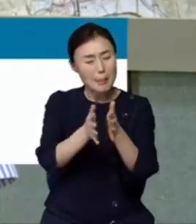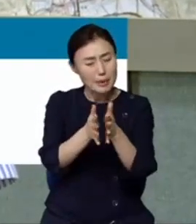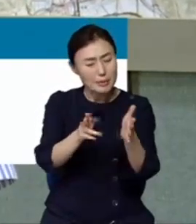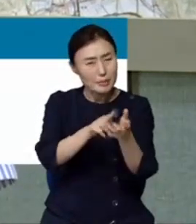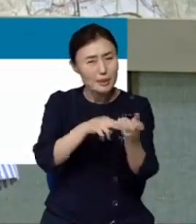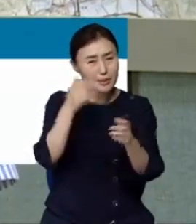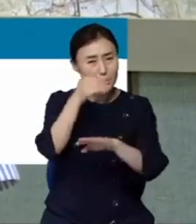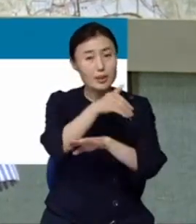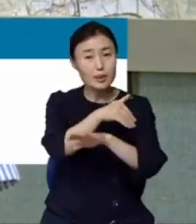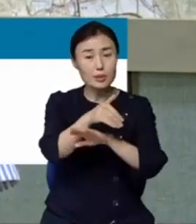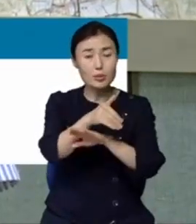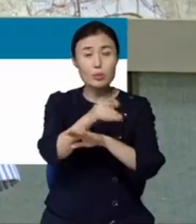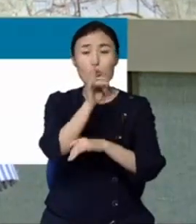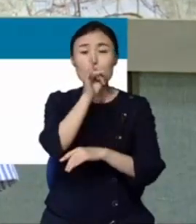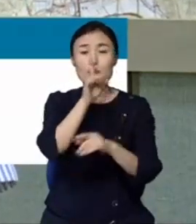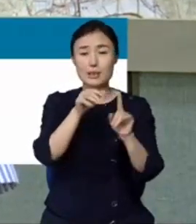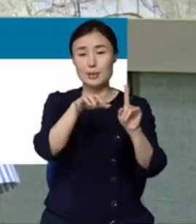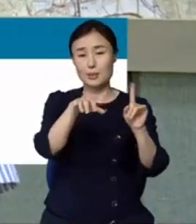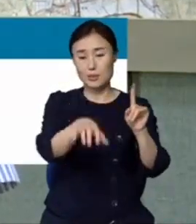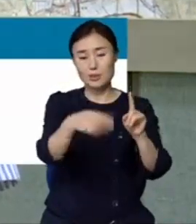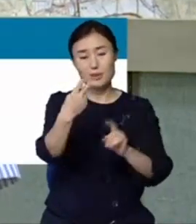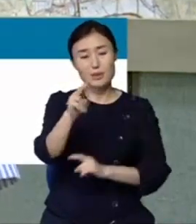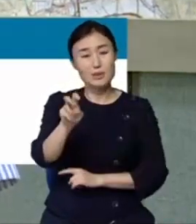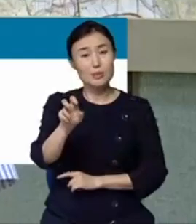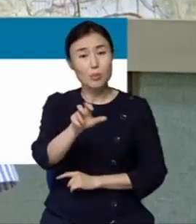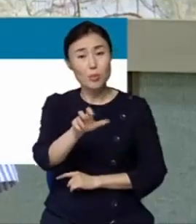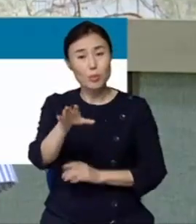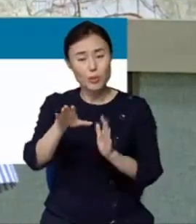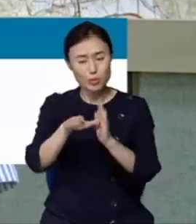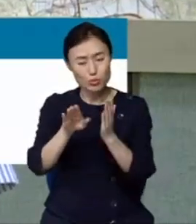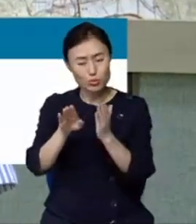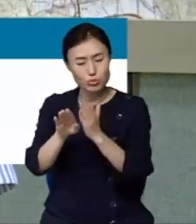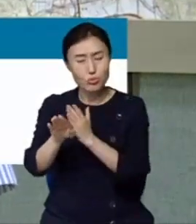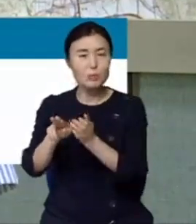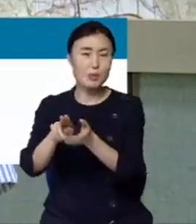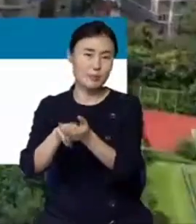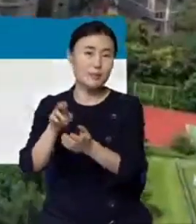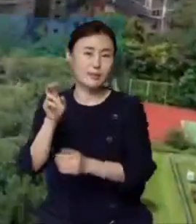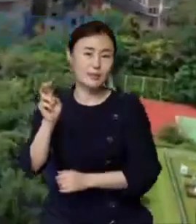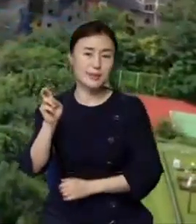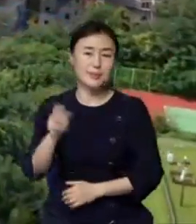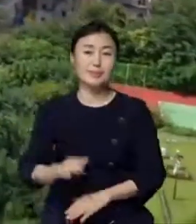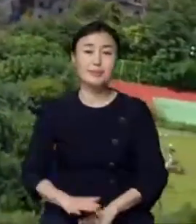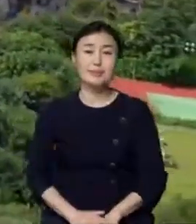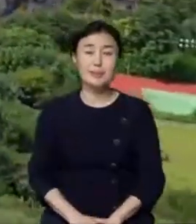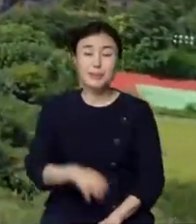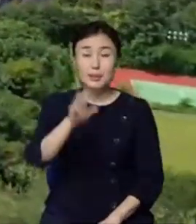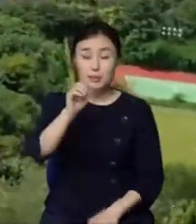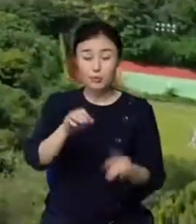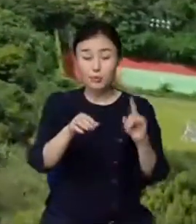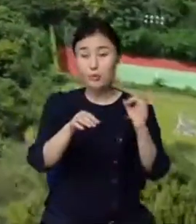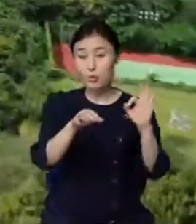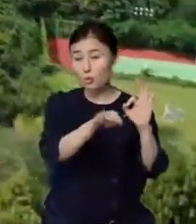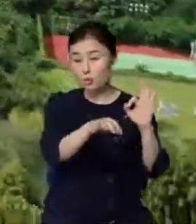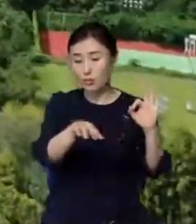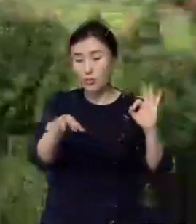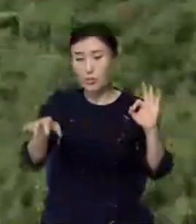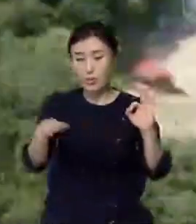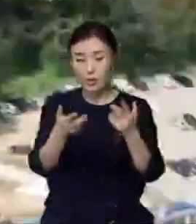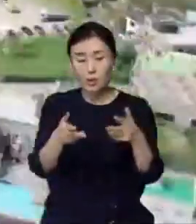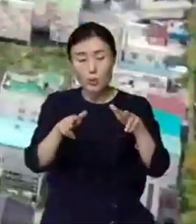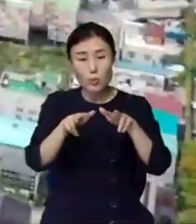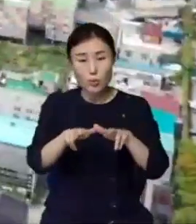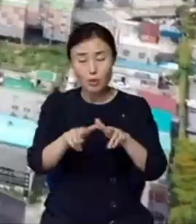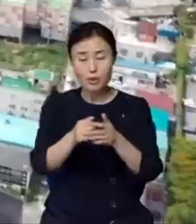예정이고 중앙 1 같은 경우는 2025년에 후분양으로 할 예정입니다. 광주 10개 민간공원